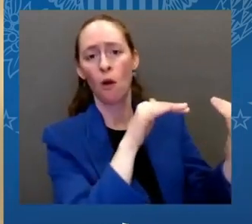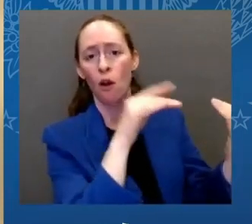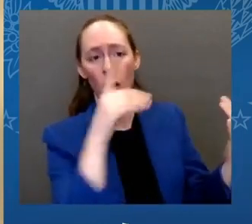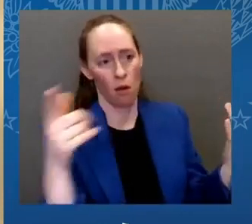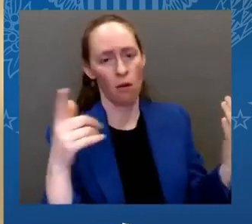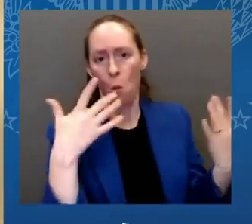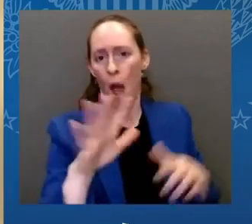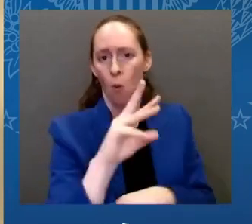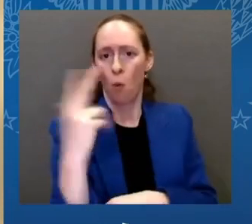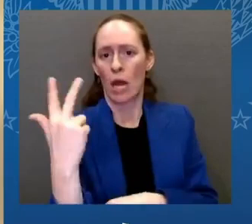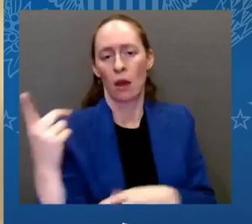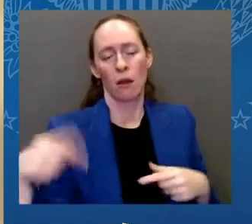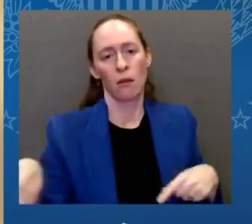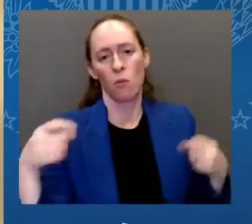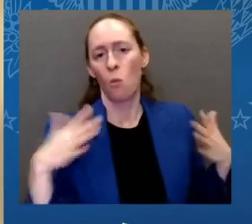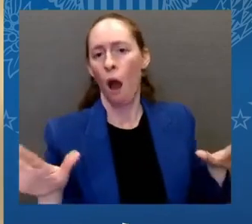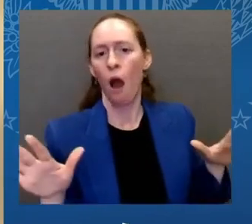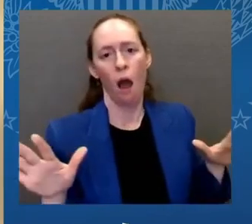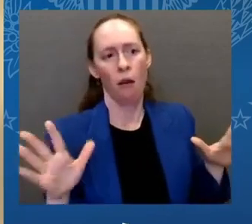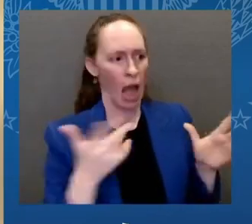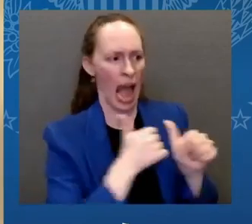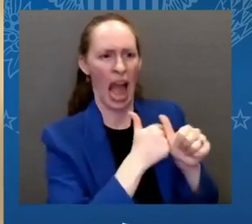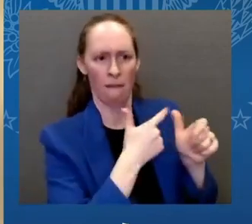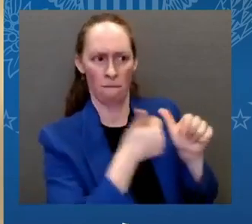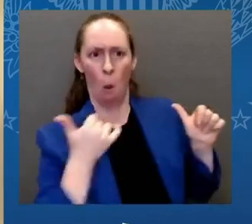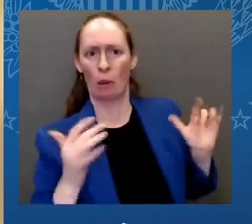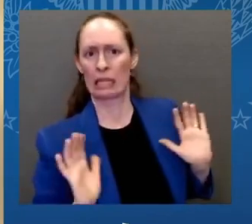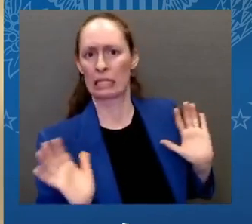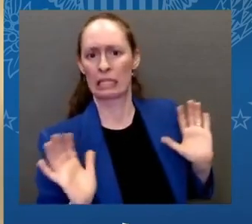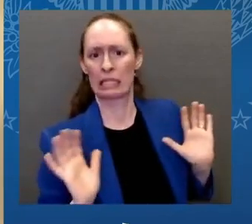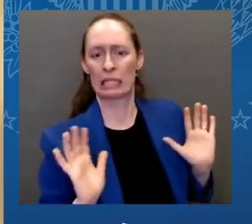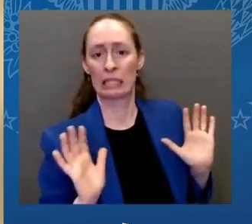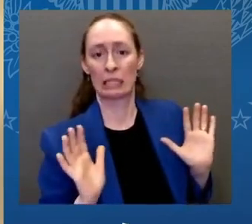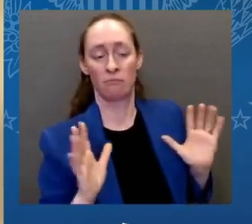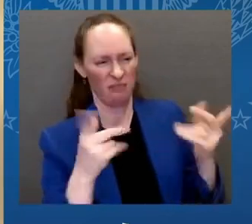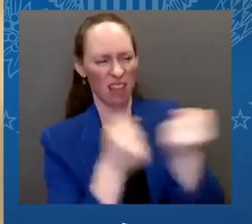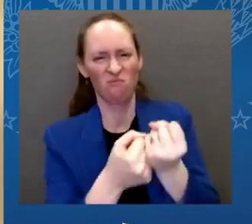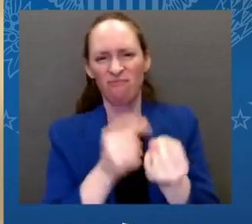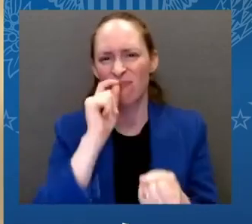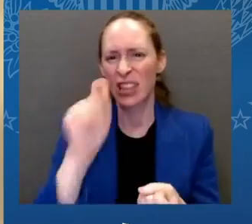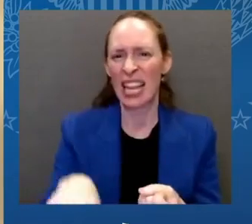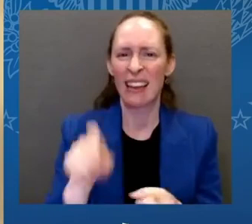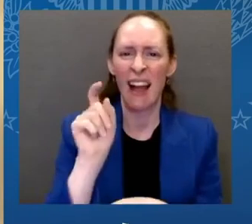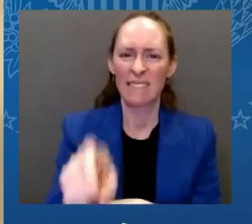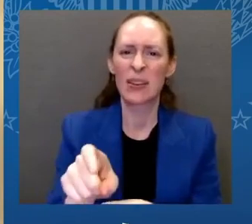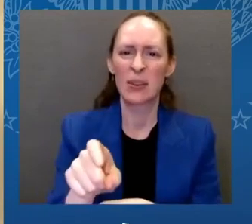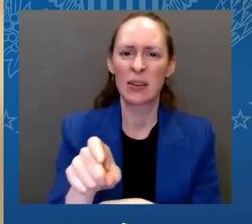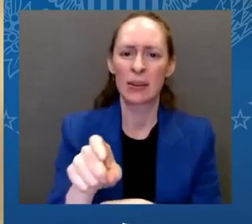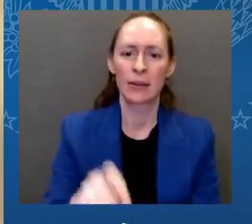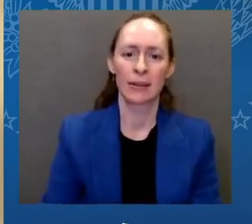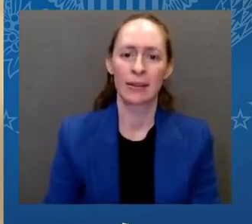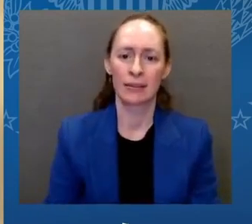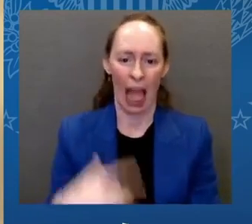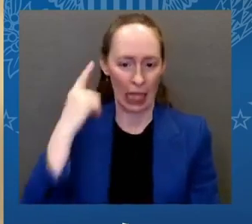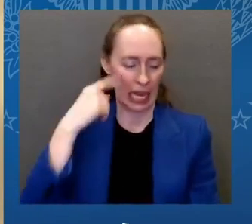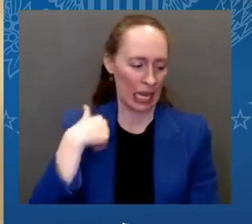війну. Вони не всі розуміють, що це досяжно тільки, якщо Україні ми допоможемо.